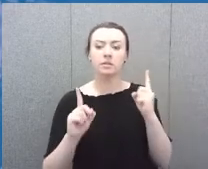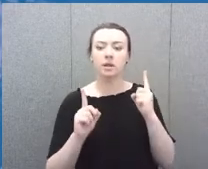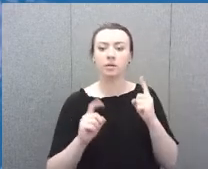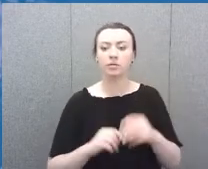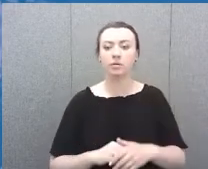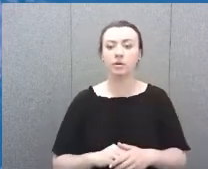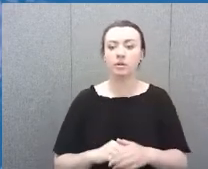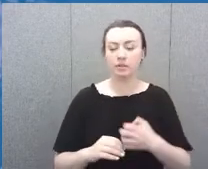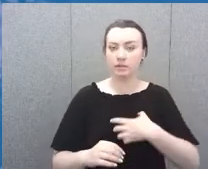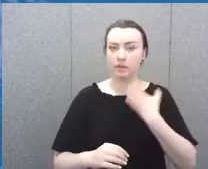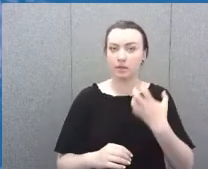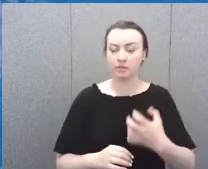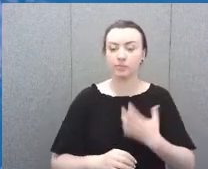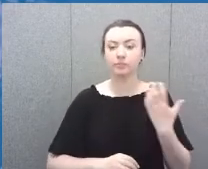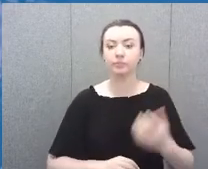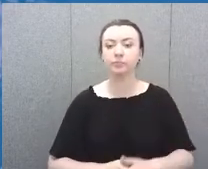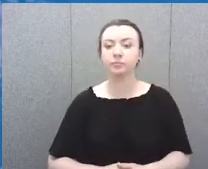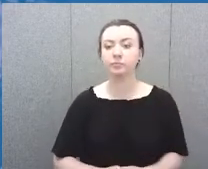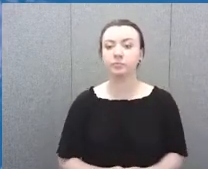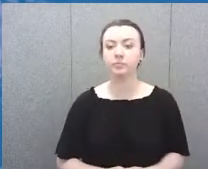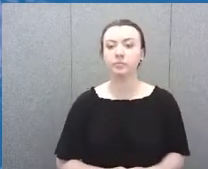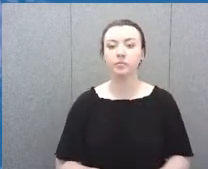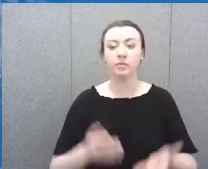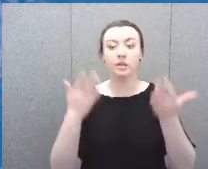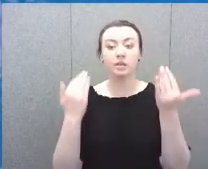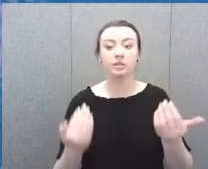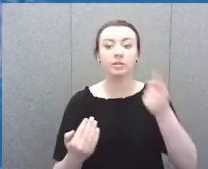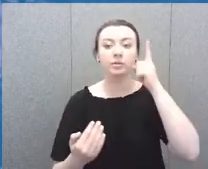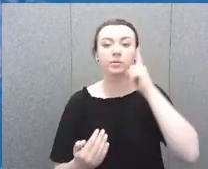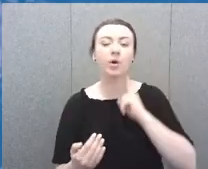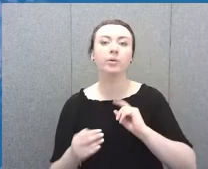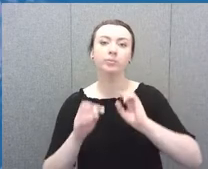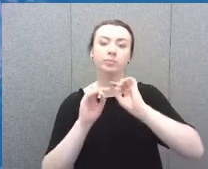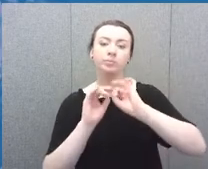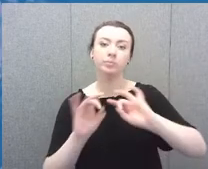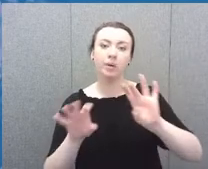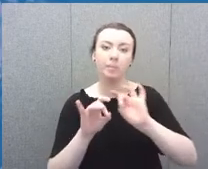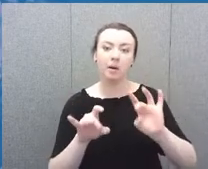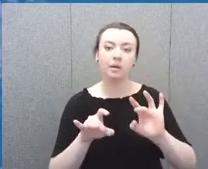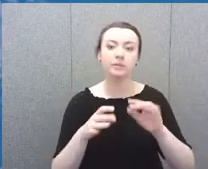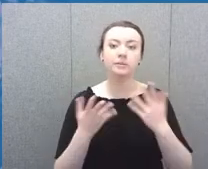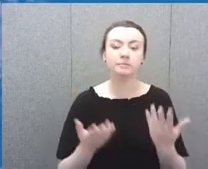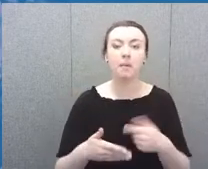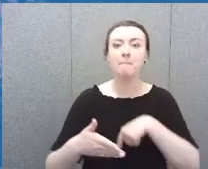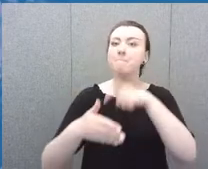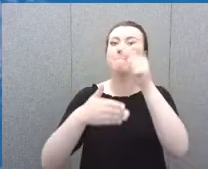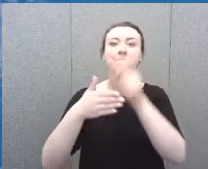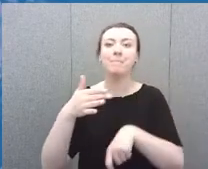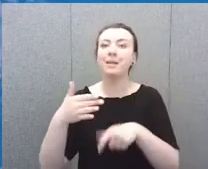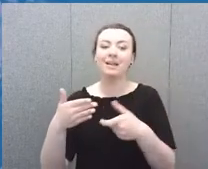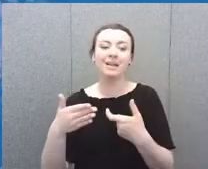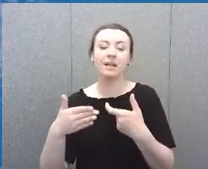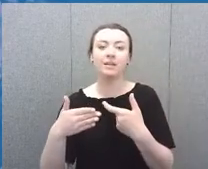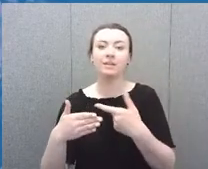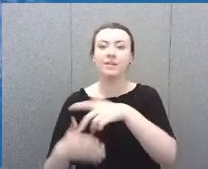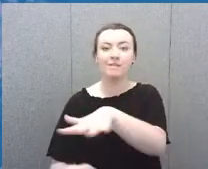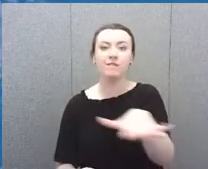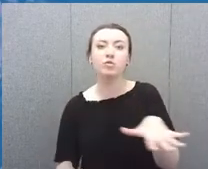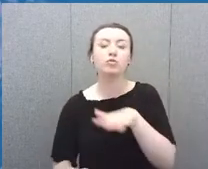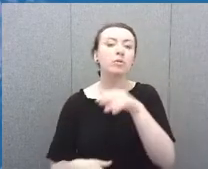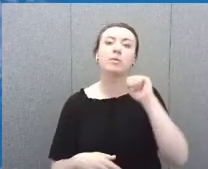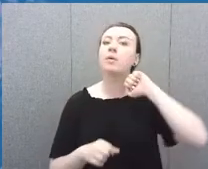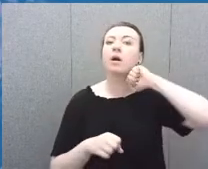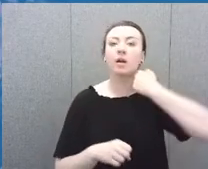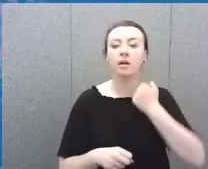источники безопасности, про гражданское общество, как оно с этим работает, но из-за ограничения времени я больше